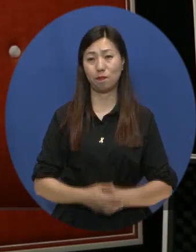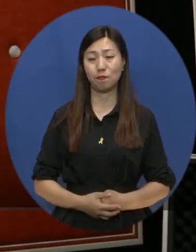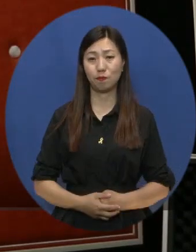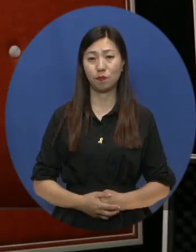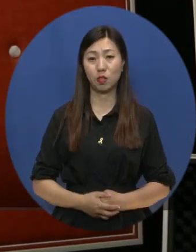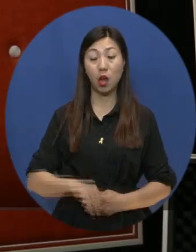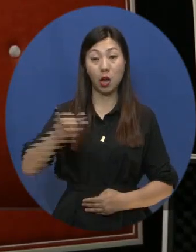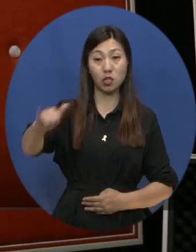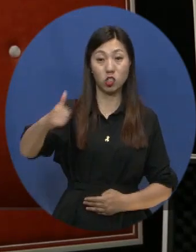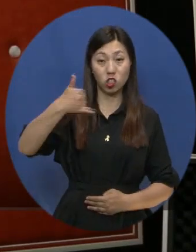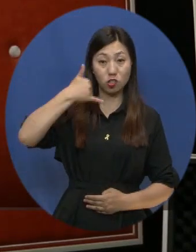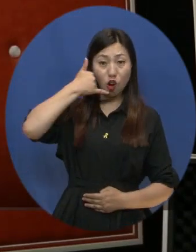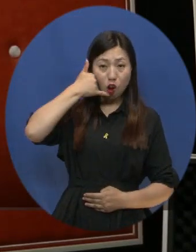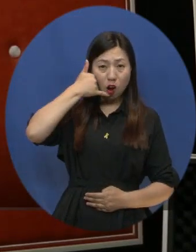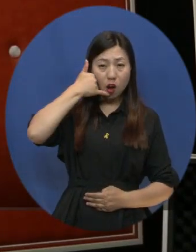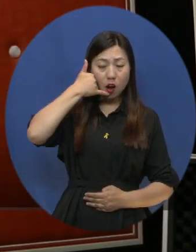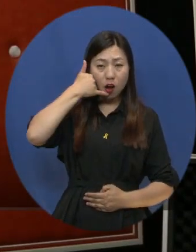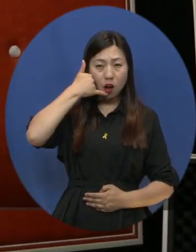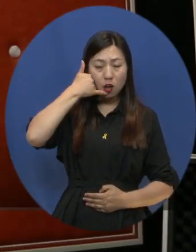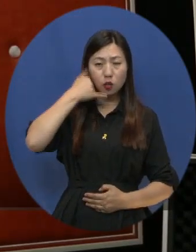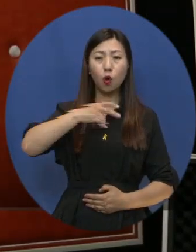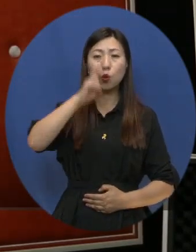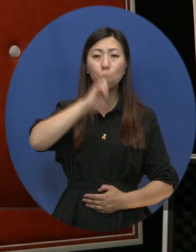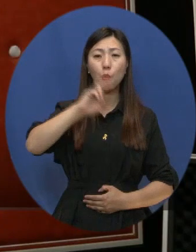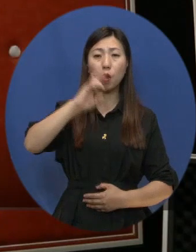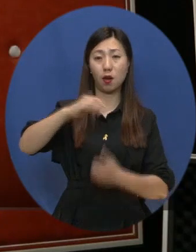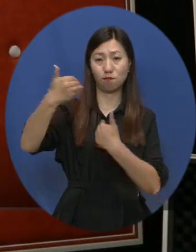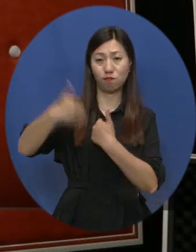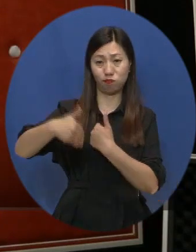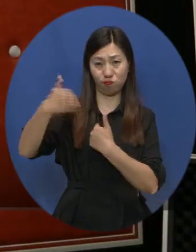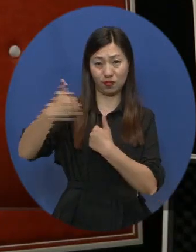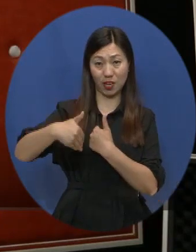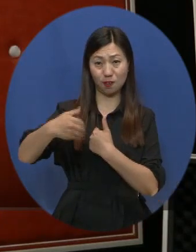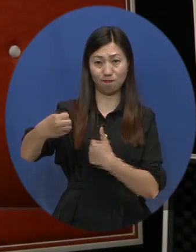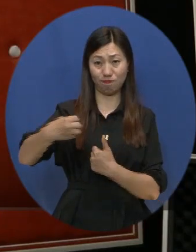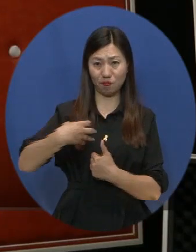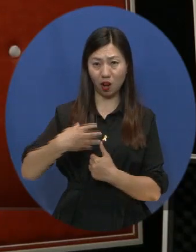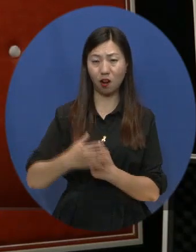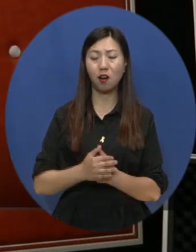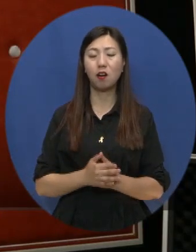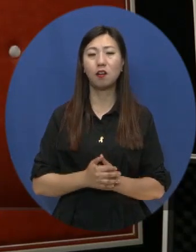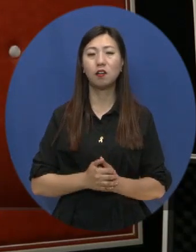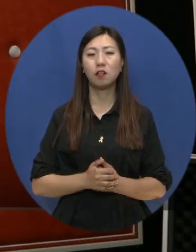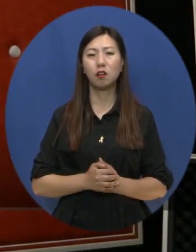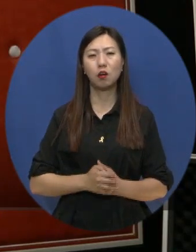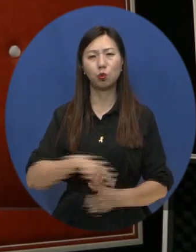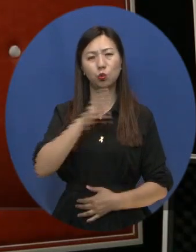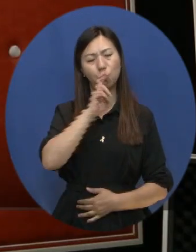연락이 와서 노래를 해보면 어떻겠냐. 근데 노래를